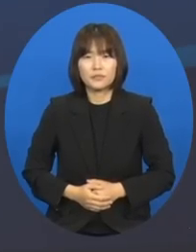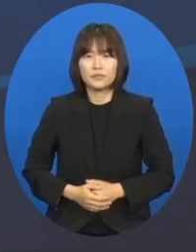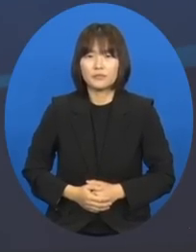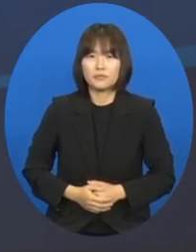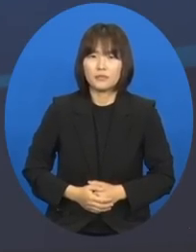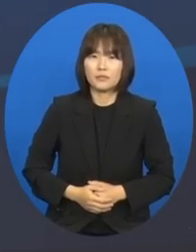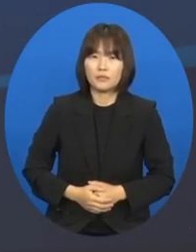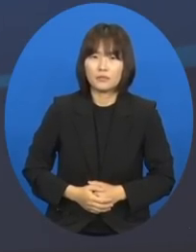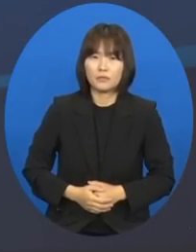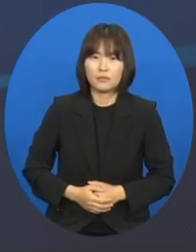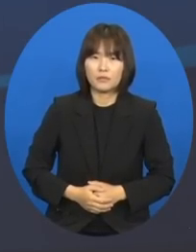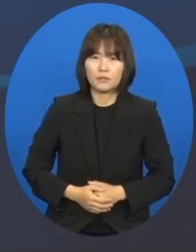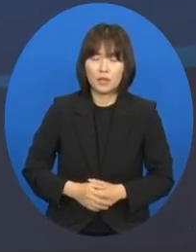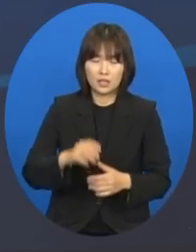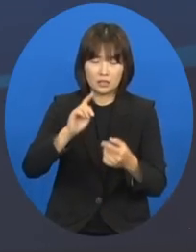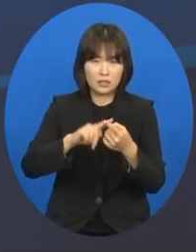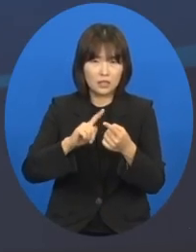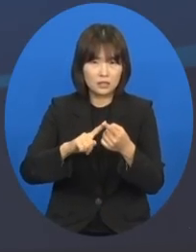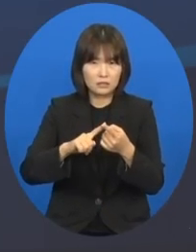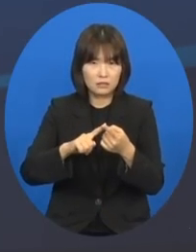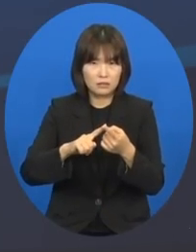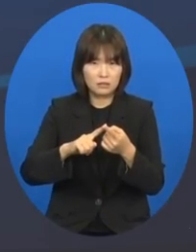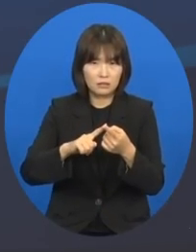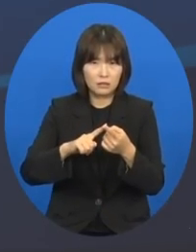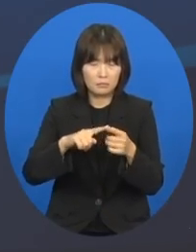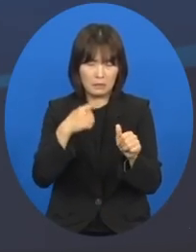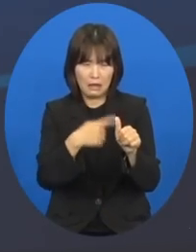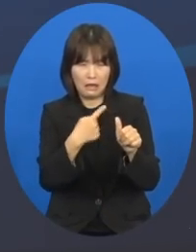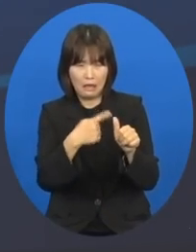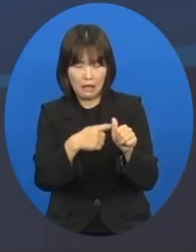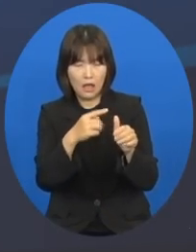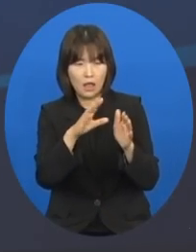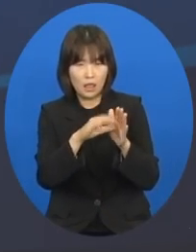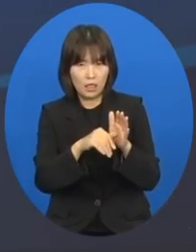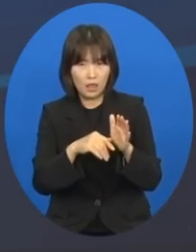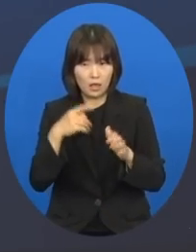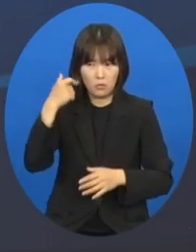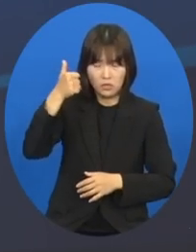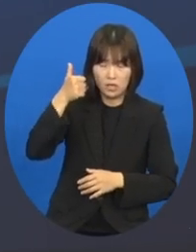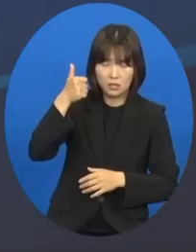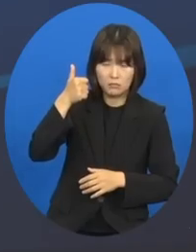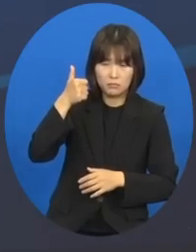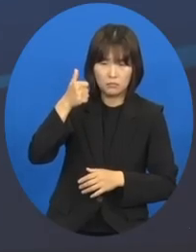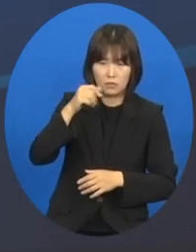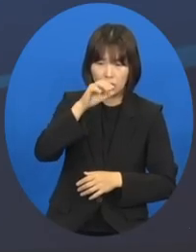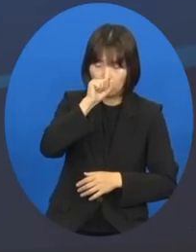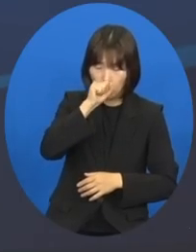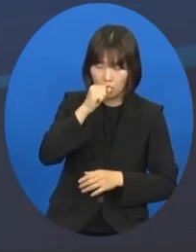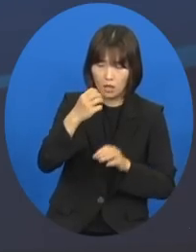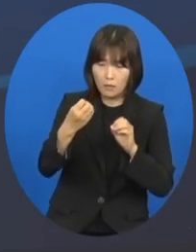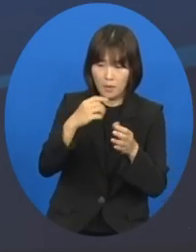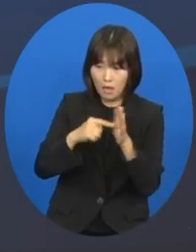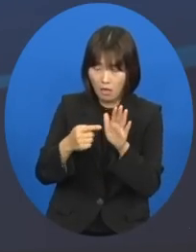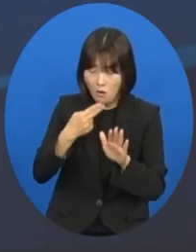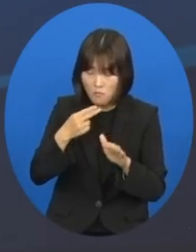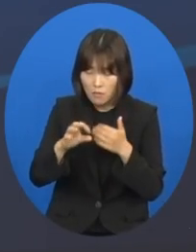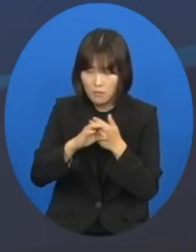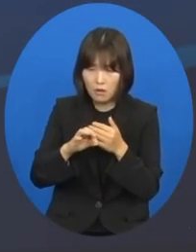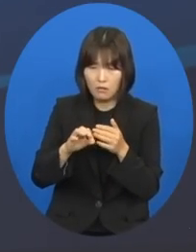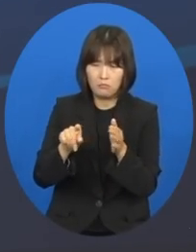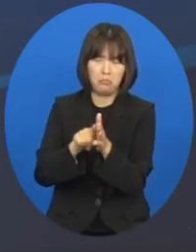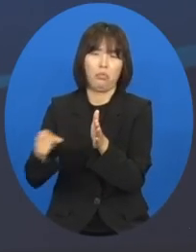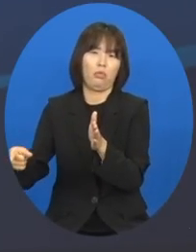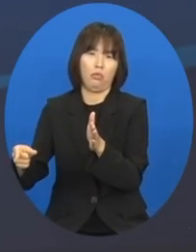교회 목회자들이 제대로 건강하게 반응을 해주지 않으면 그냥 튕겨 나가 버리거든요 저는